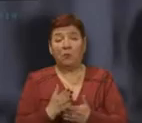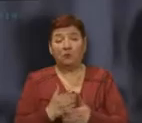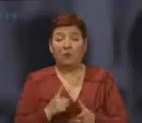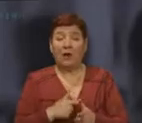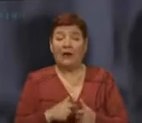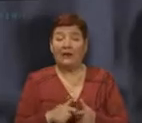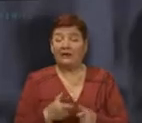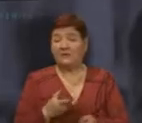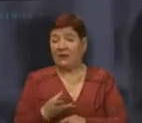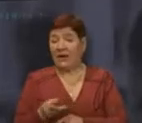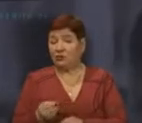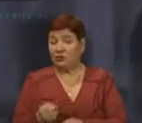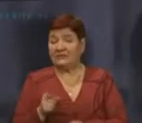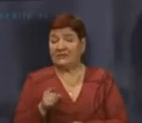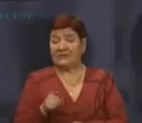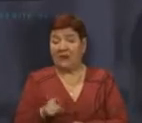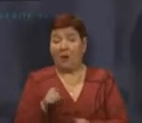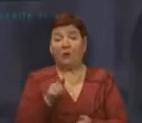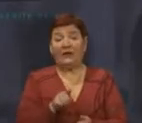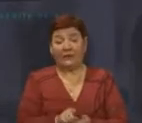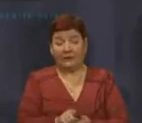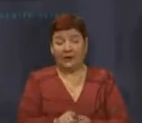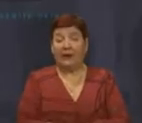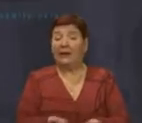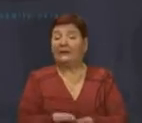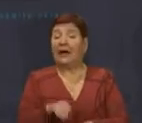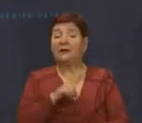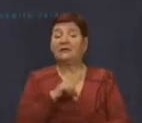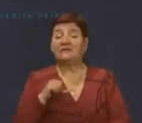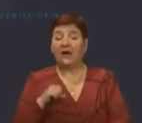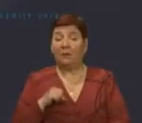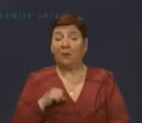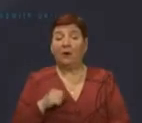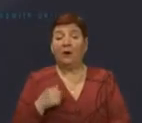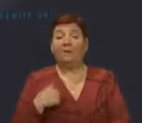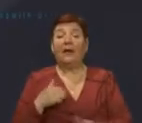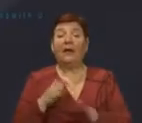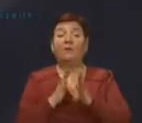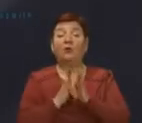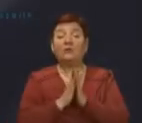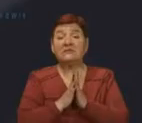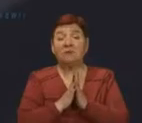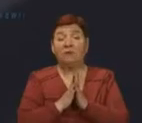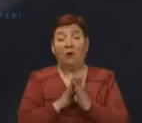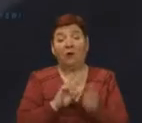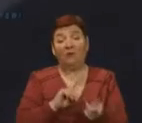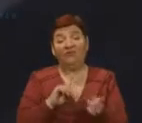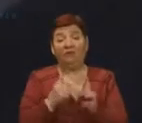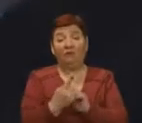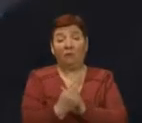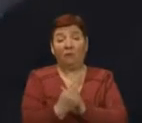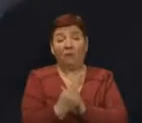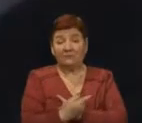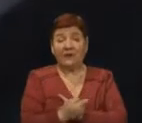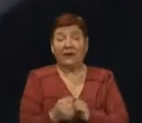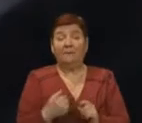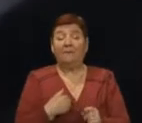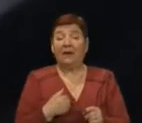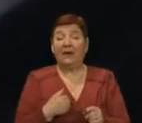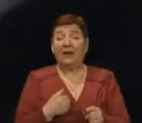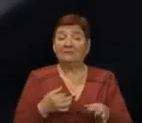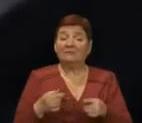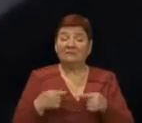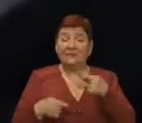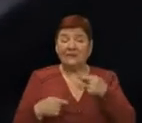але не сплачуються з них податки. Так само, а тут ми просимо якби навпаки. Да? Тому ми